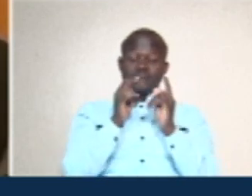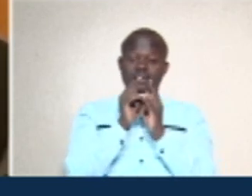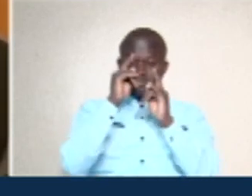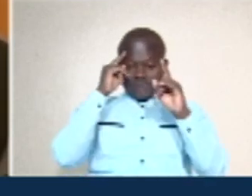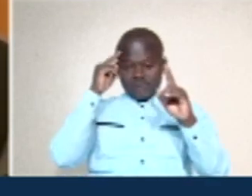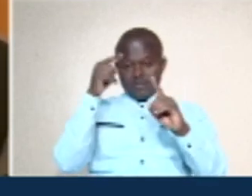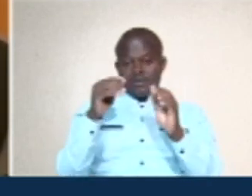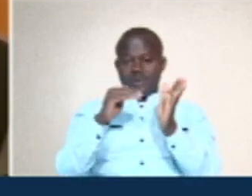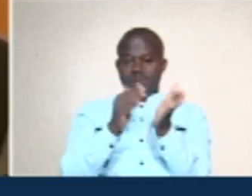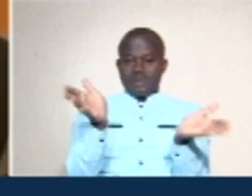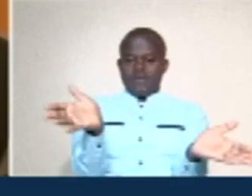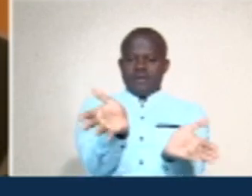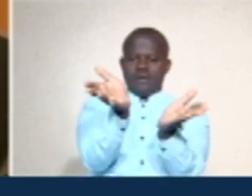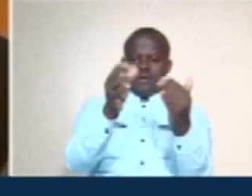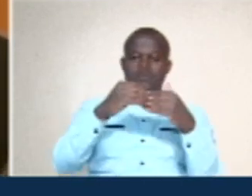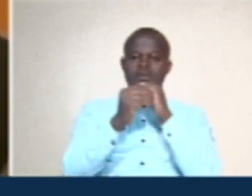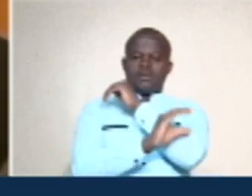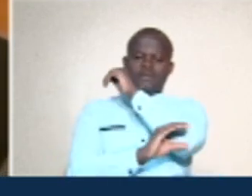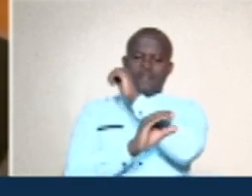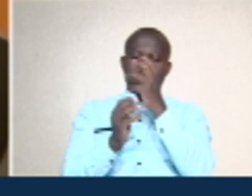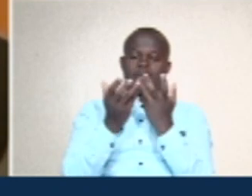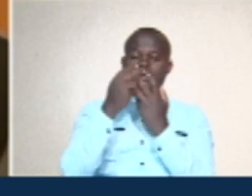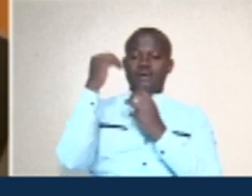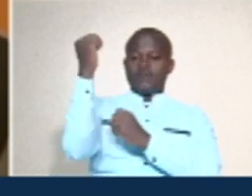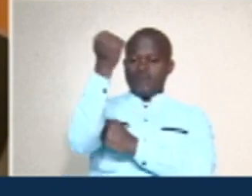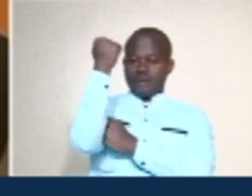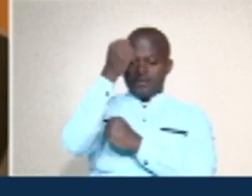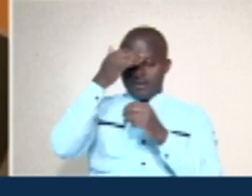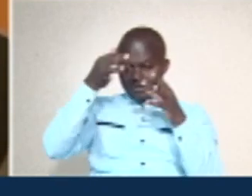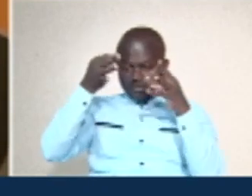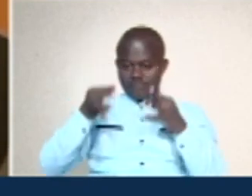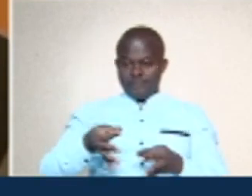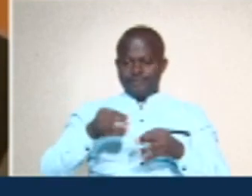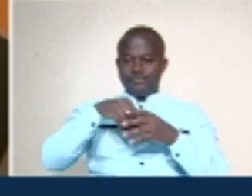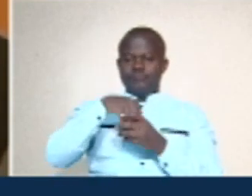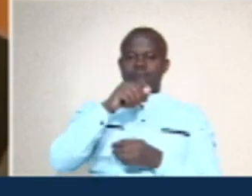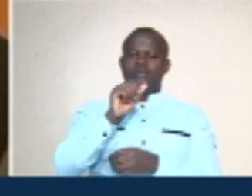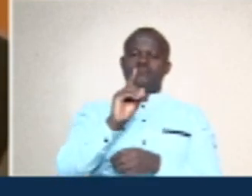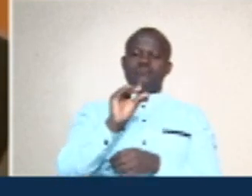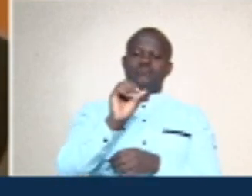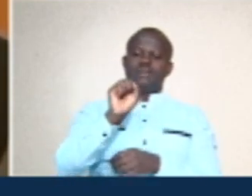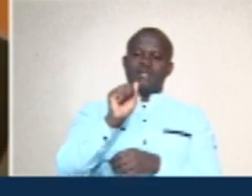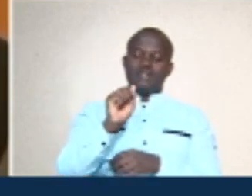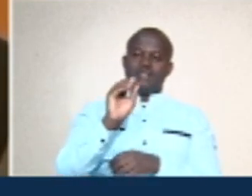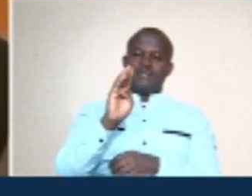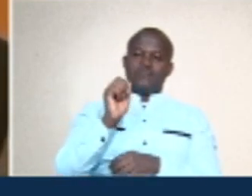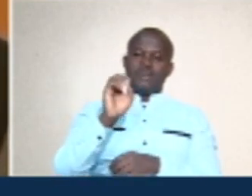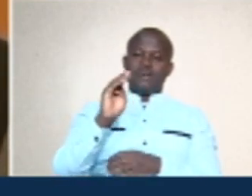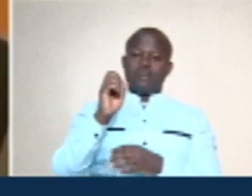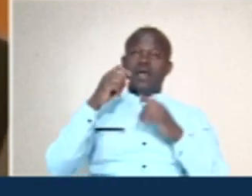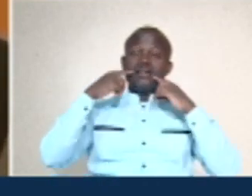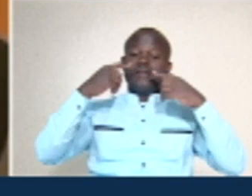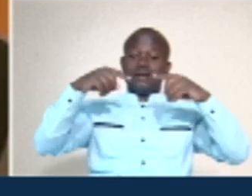kongera gukangurira abakuru b'ibihugu ibijyanye n'imihigo yemejwe muri Addis Abeba Declaration